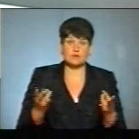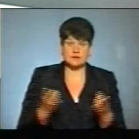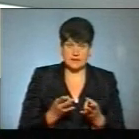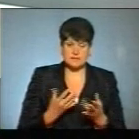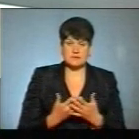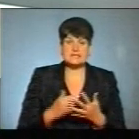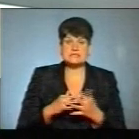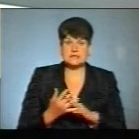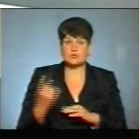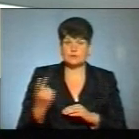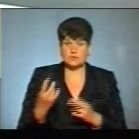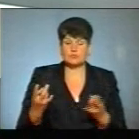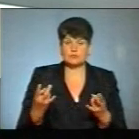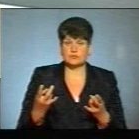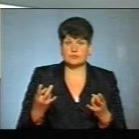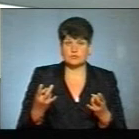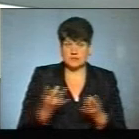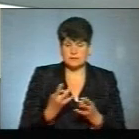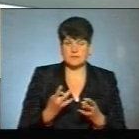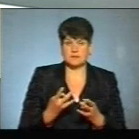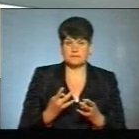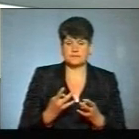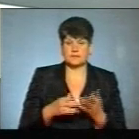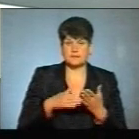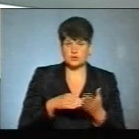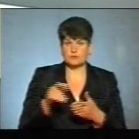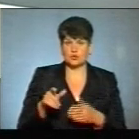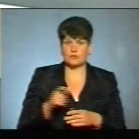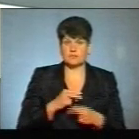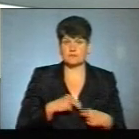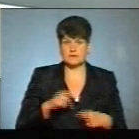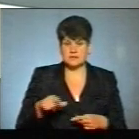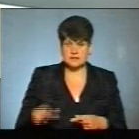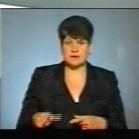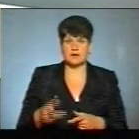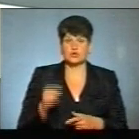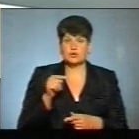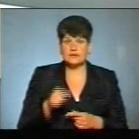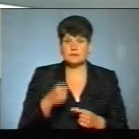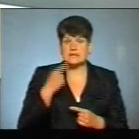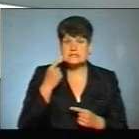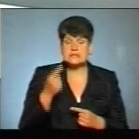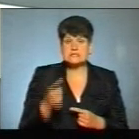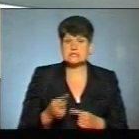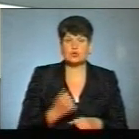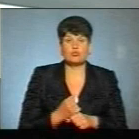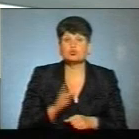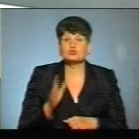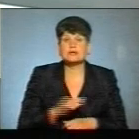наприклад, сільське господарство, потреба підсобному робітнику, це поле, трактор, сівалка, то там дистанційної роботи бути не може,